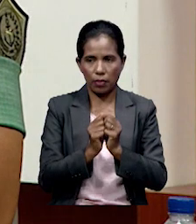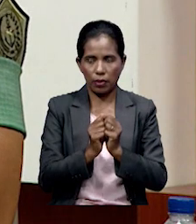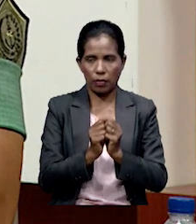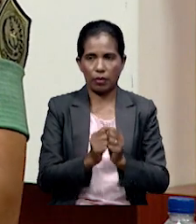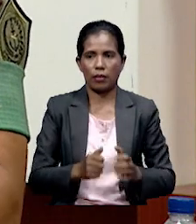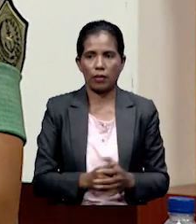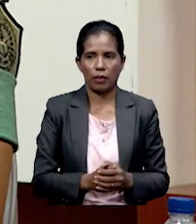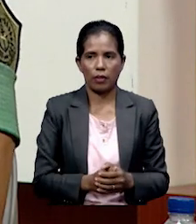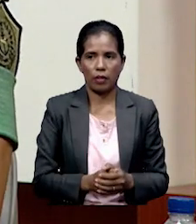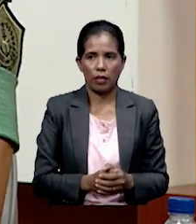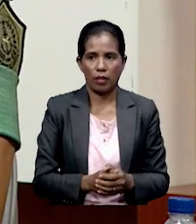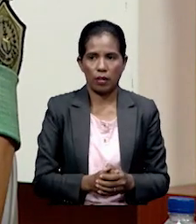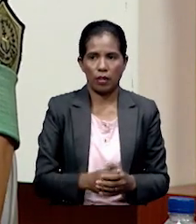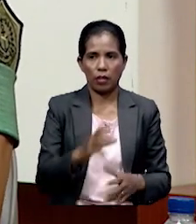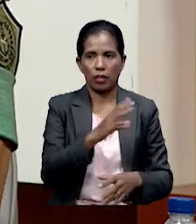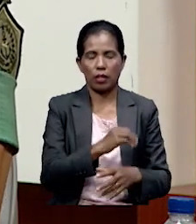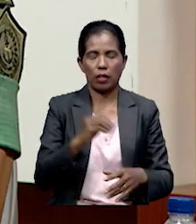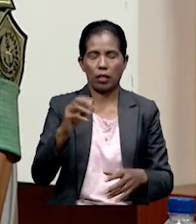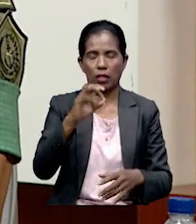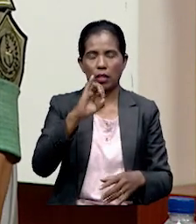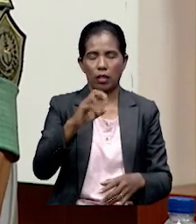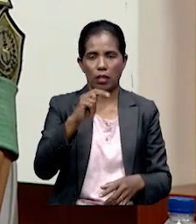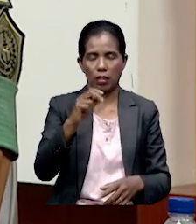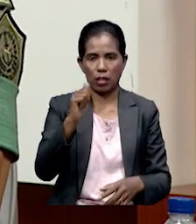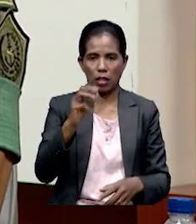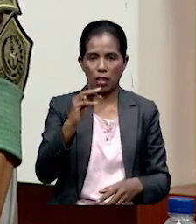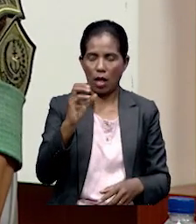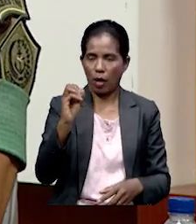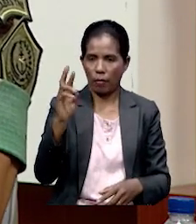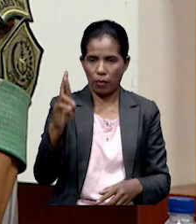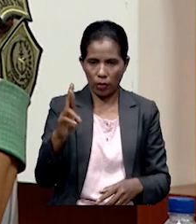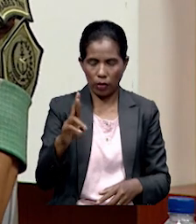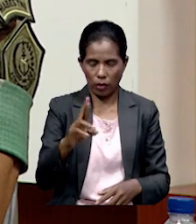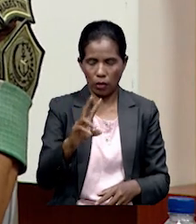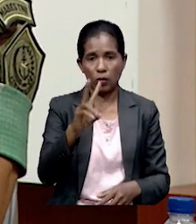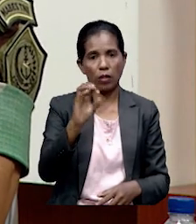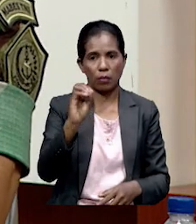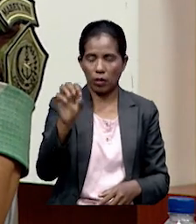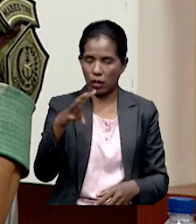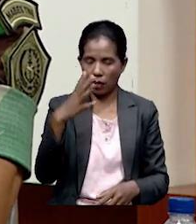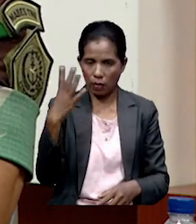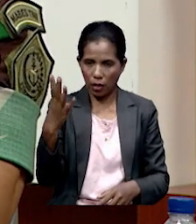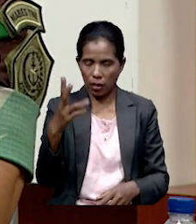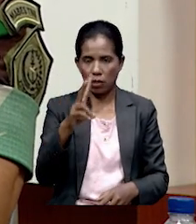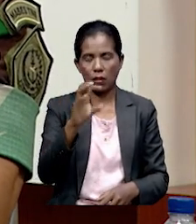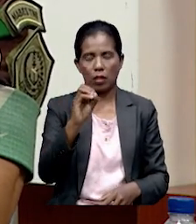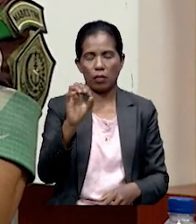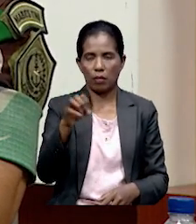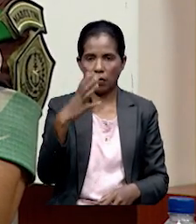talk yang namanya adalah Hinamori itu 2013 sehingga 2014 itu mulai